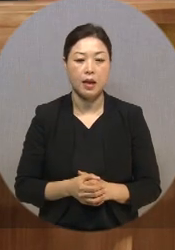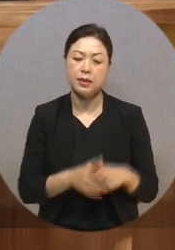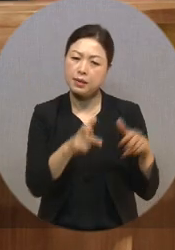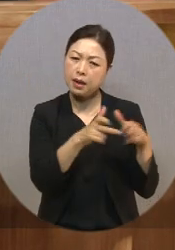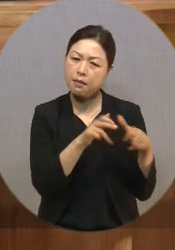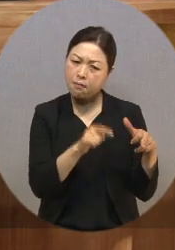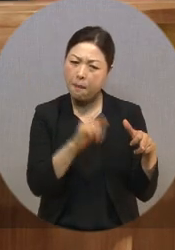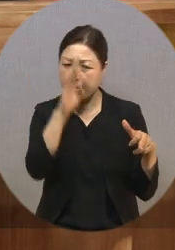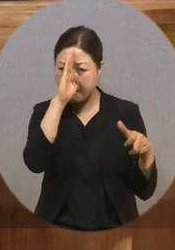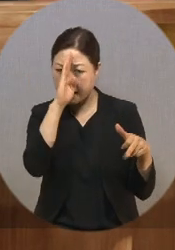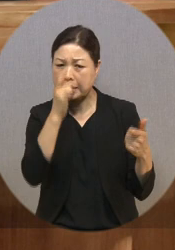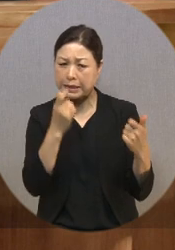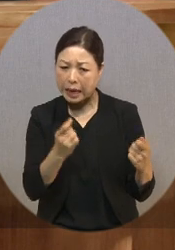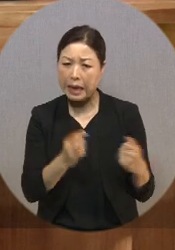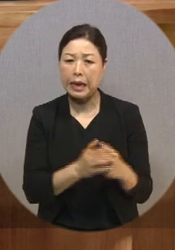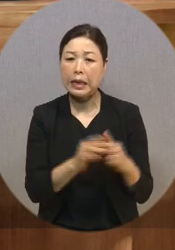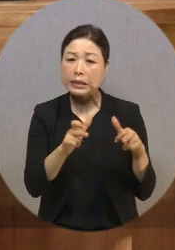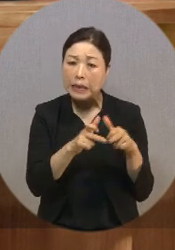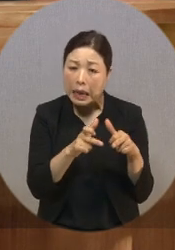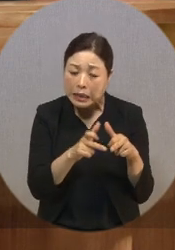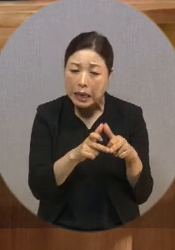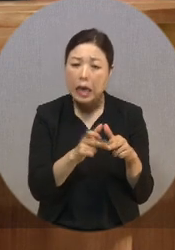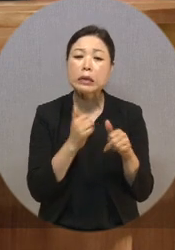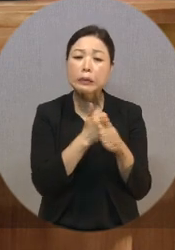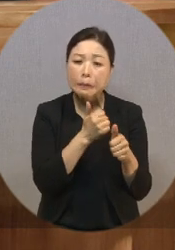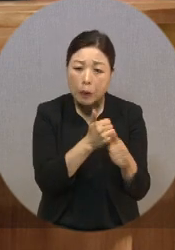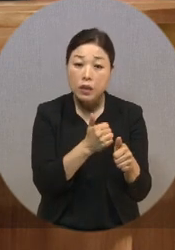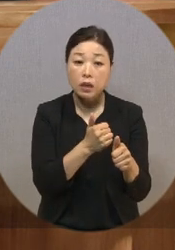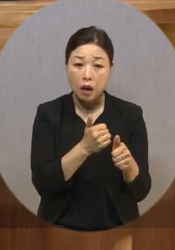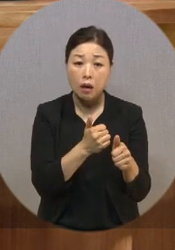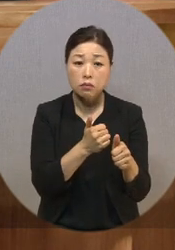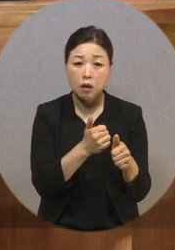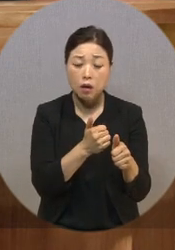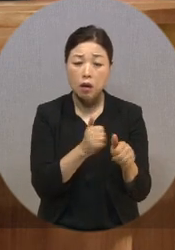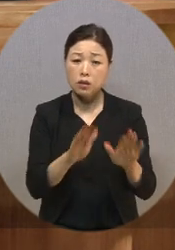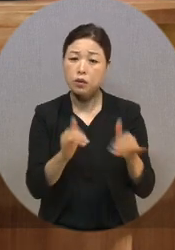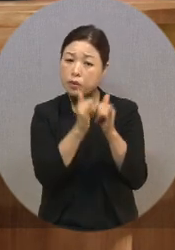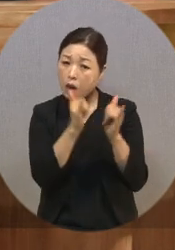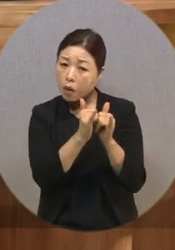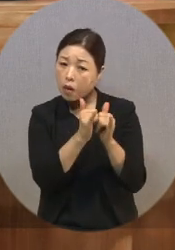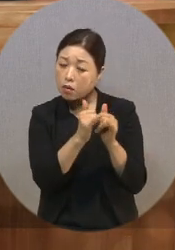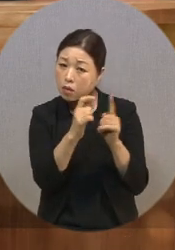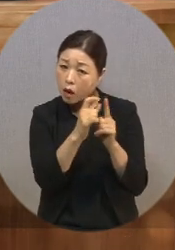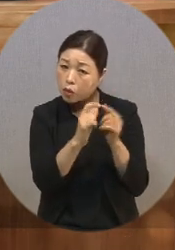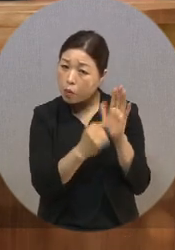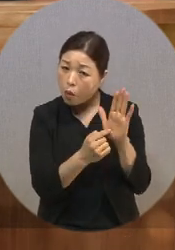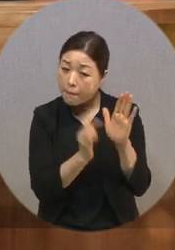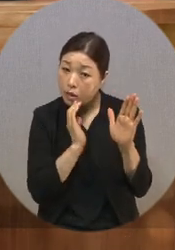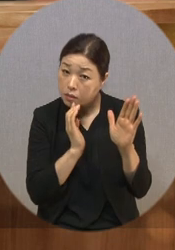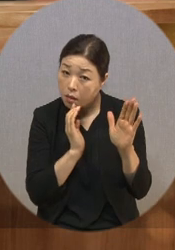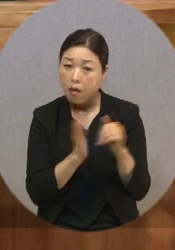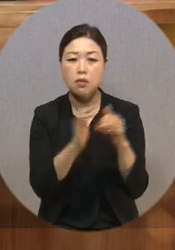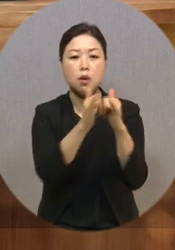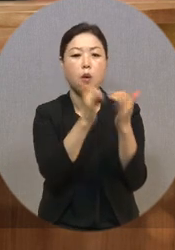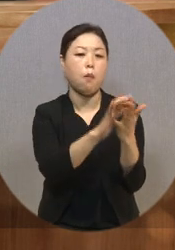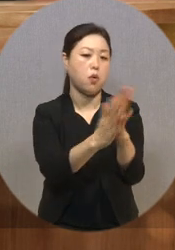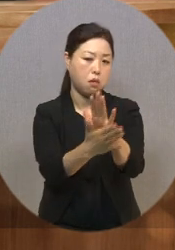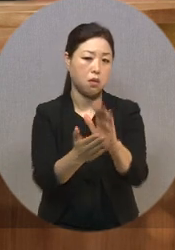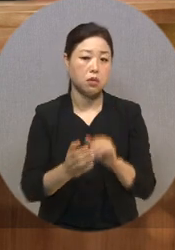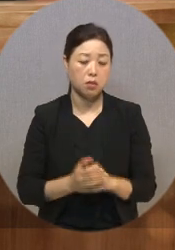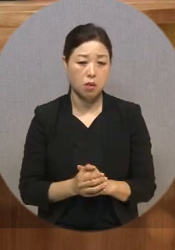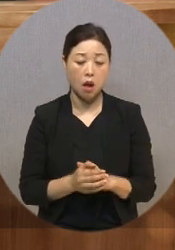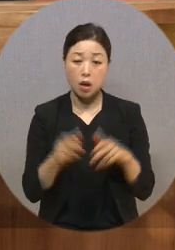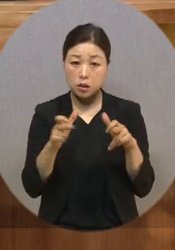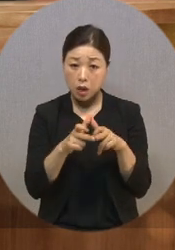있다, 장애를 극복하고 있다는 게 현 사회의 단어로 사용한 게 맞을까요? 사회는 많이 바뀌었는데 아직도